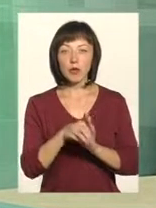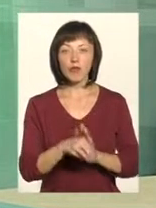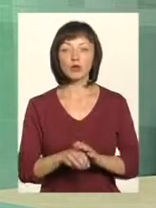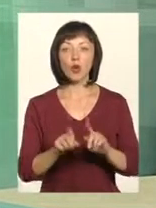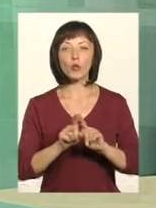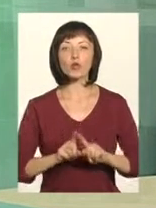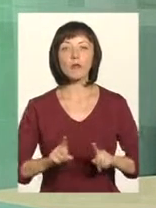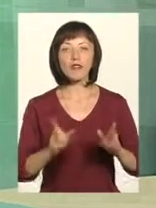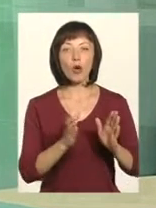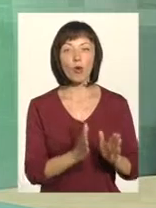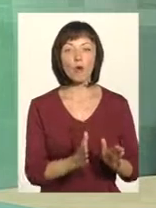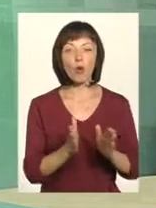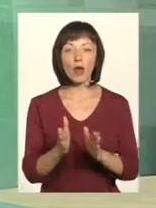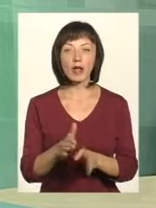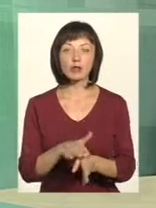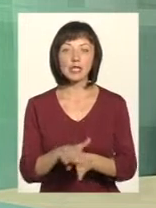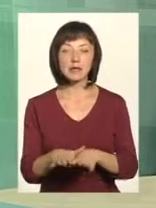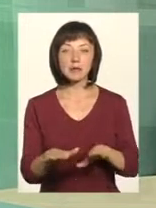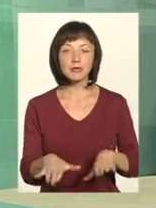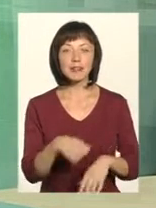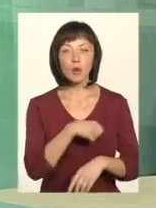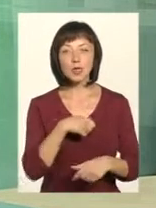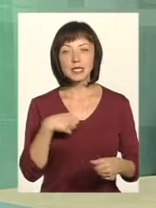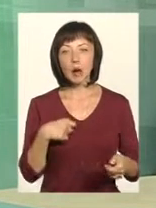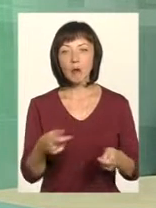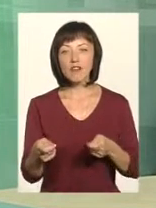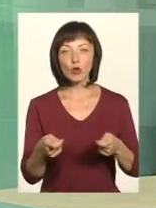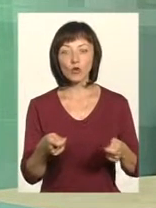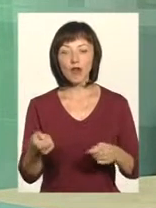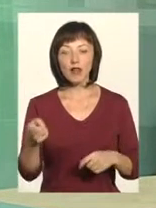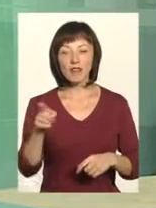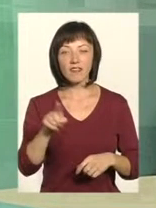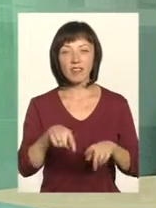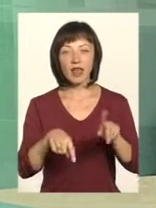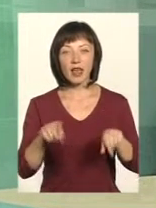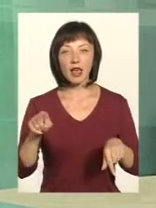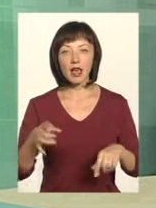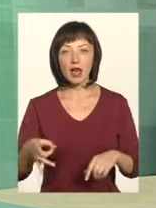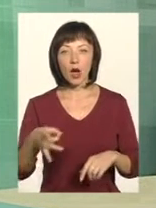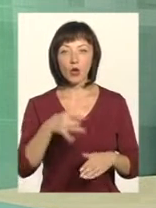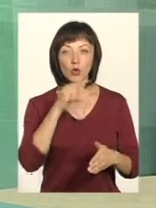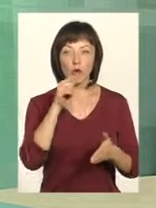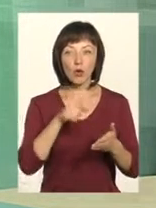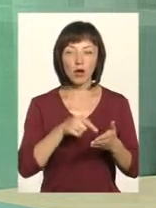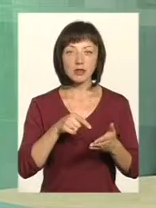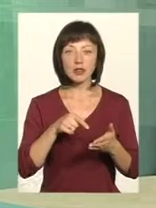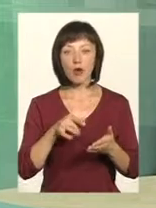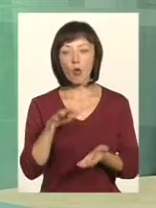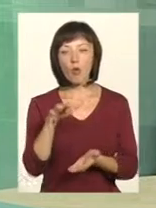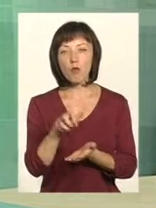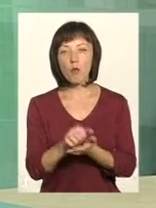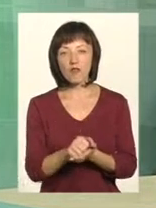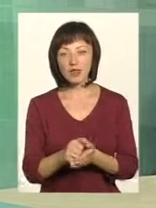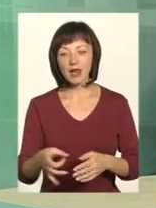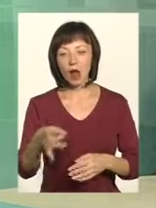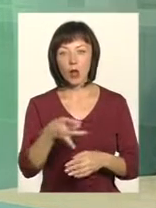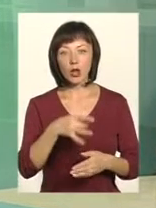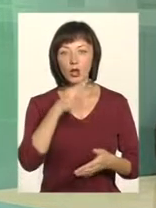особливого порядку здійснення місцевого самоврядування в деяких районах Луганської або окупованих районах Луганської і Донецької